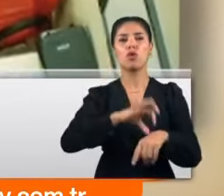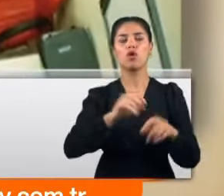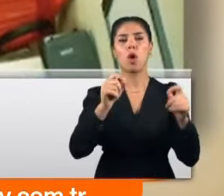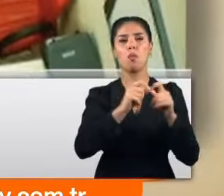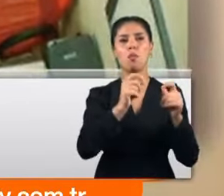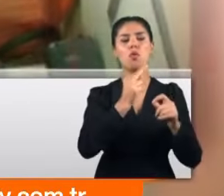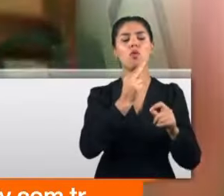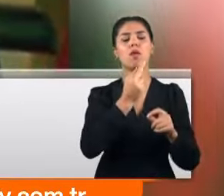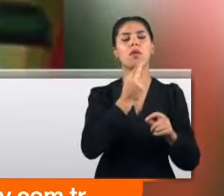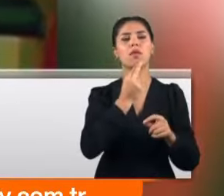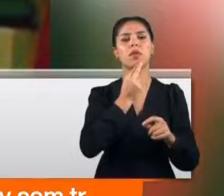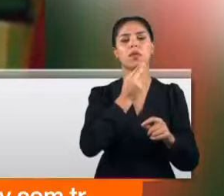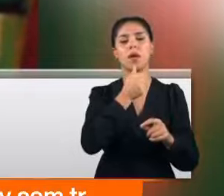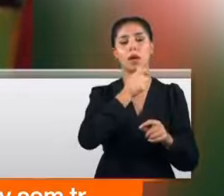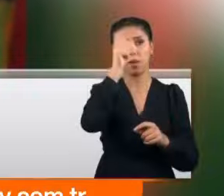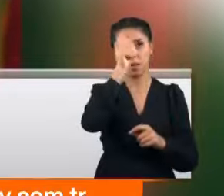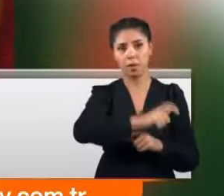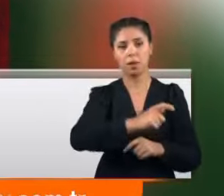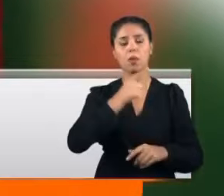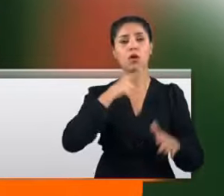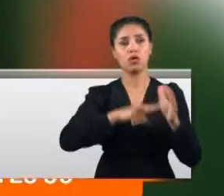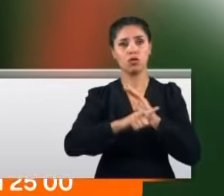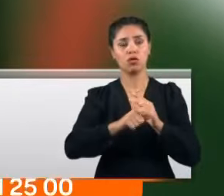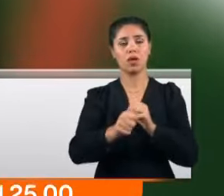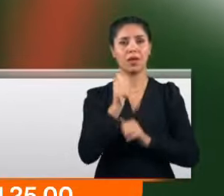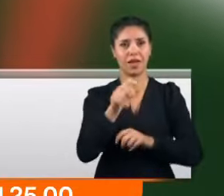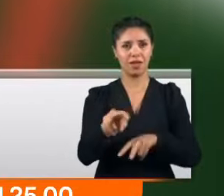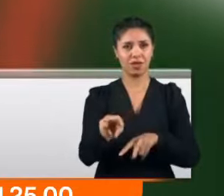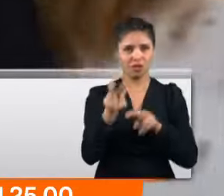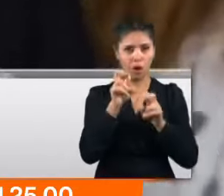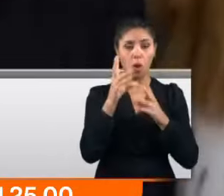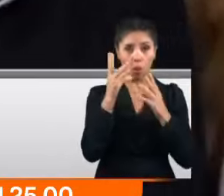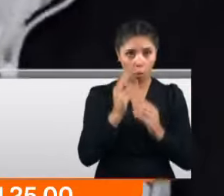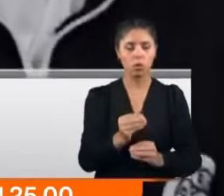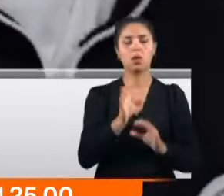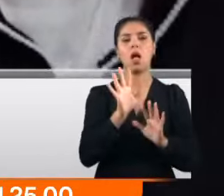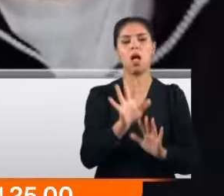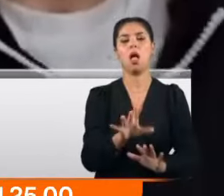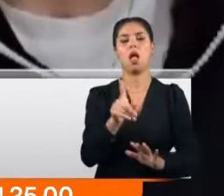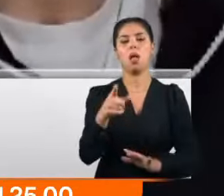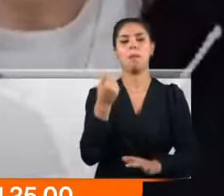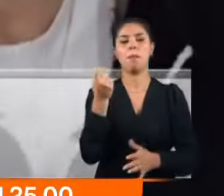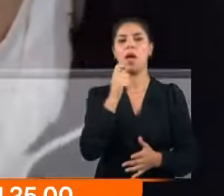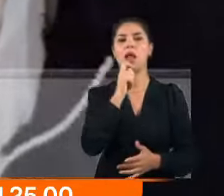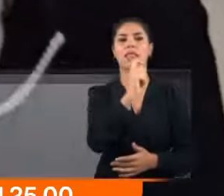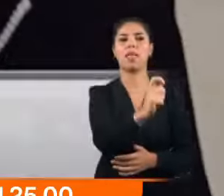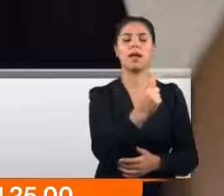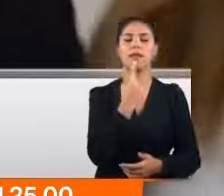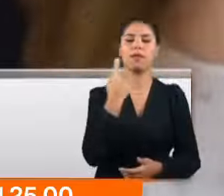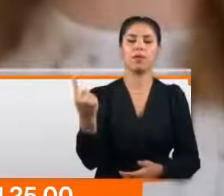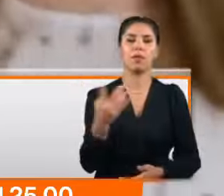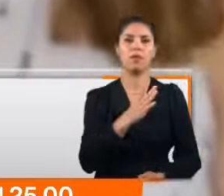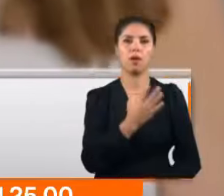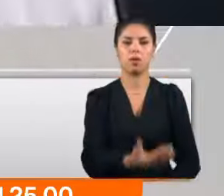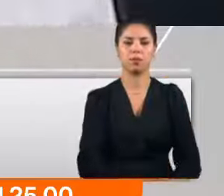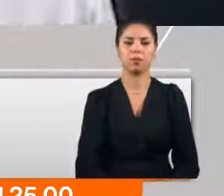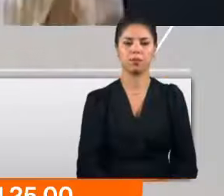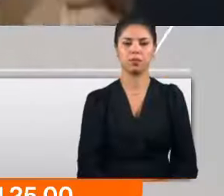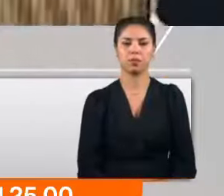avukatının kendilerine şikayetlerini geri çekme karşılığında para teklif ettiğini öne sürdü. Avukatı benimle ve diğer